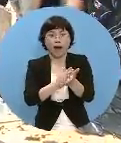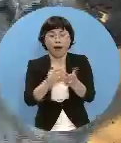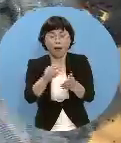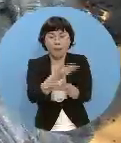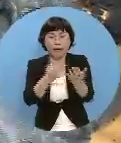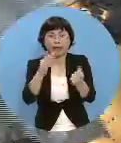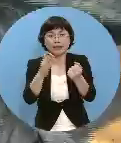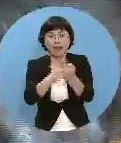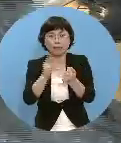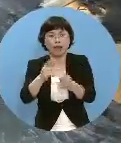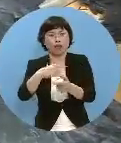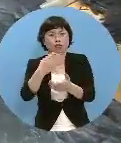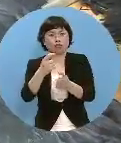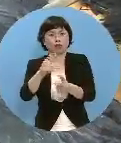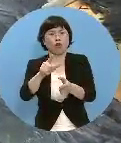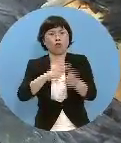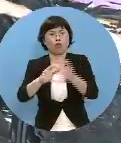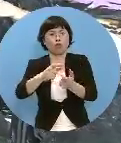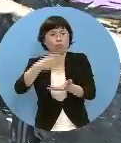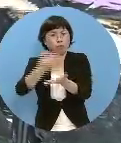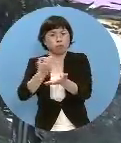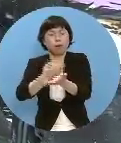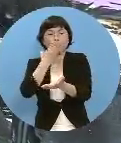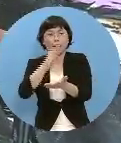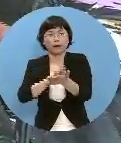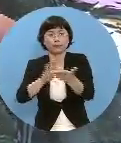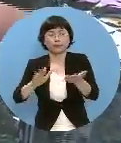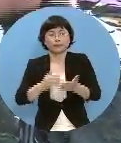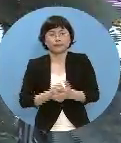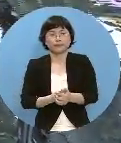경쟁력으로 어업인의 소득 증대에 기여하고 있습니다.